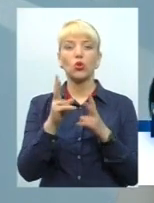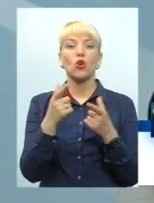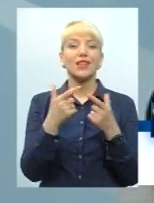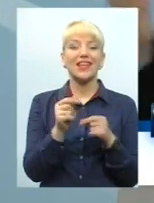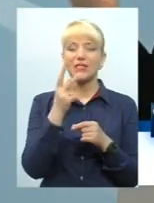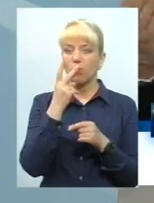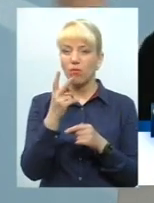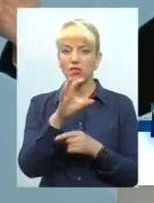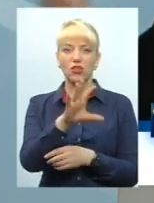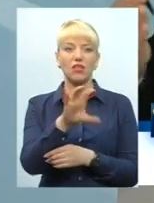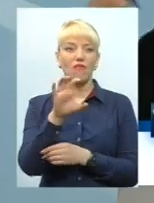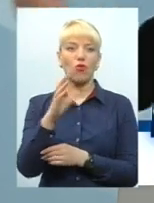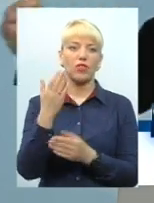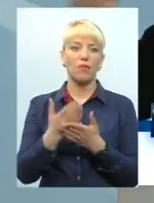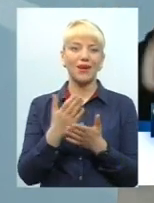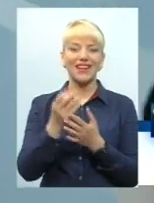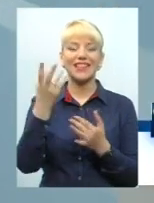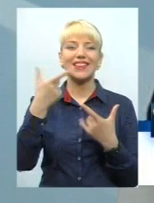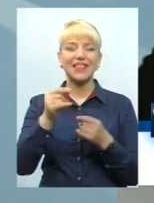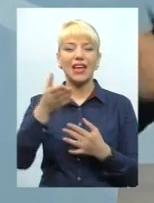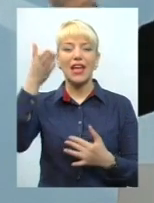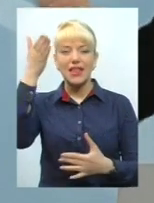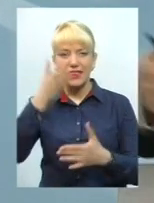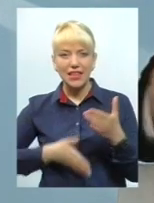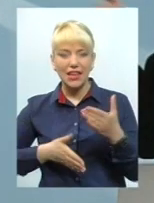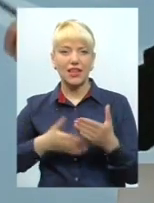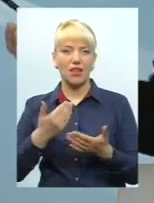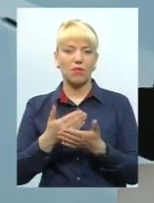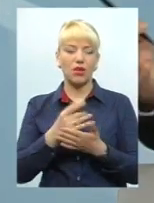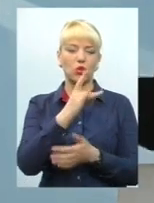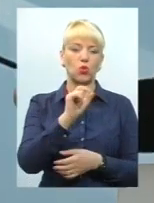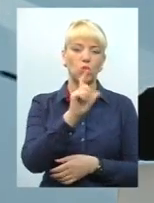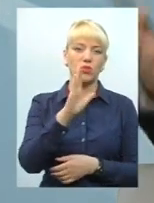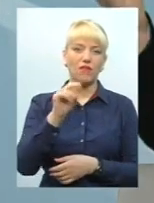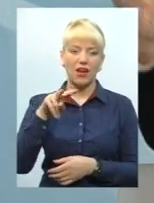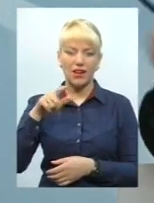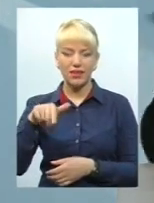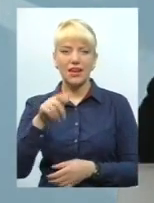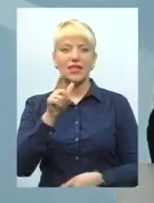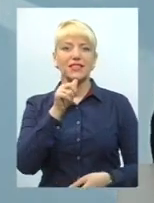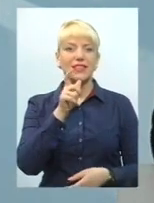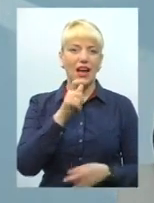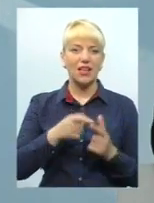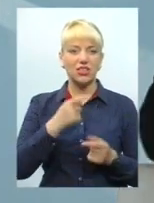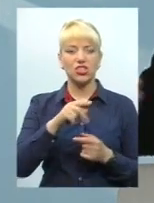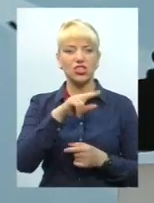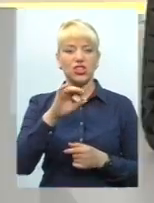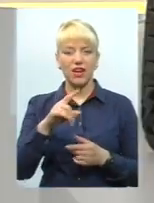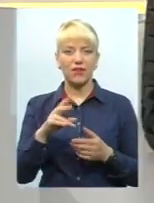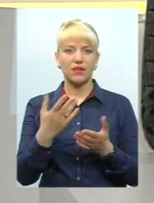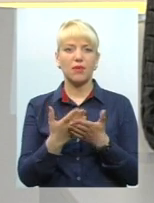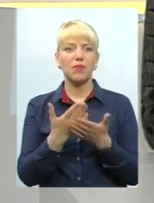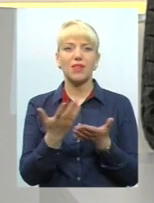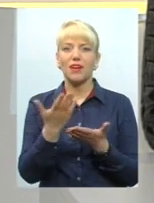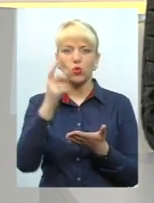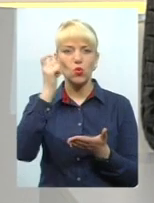на фотографії, де от роділять Рузвельт, Черчилль і Сталін світ десь в когось на колінах чи хоча б за спиною якогось